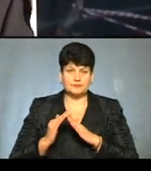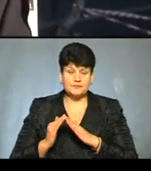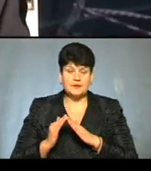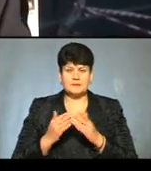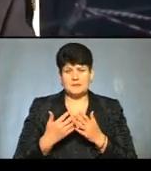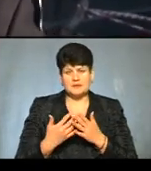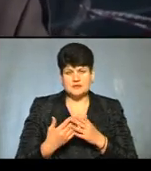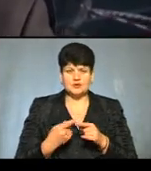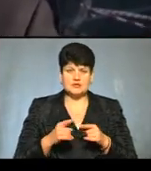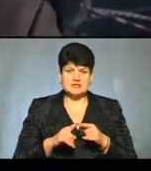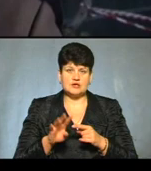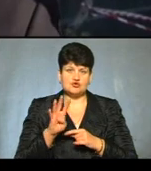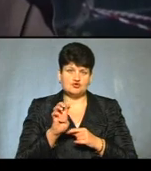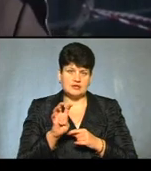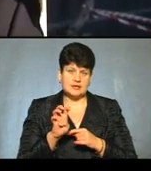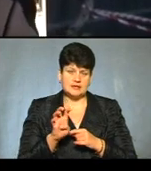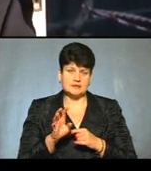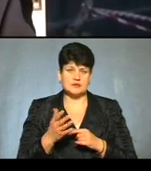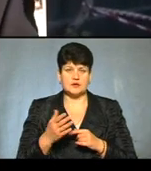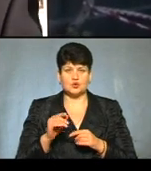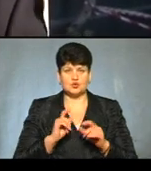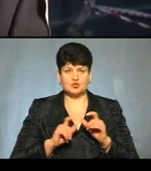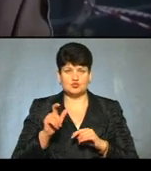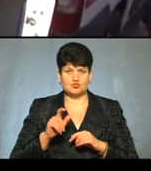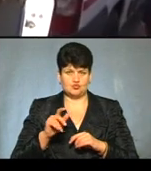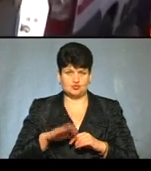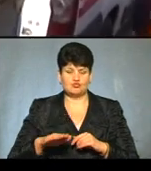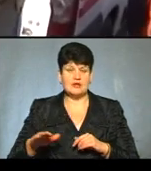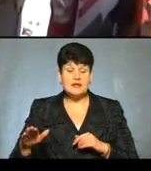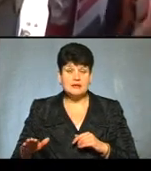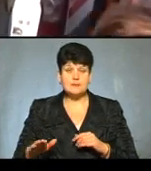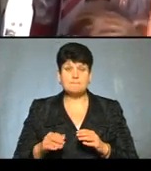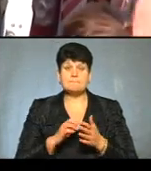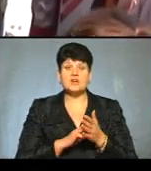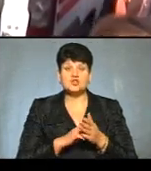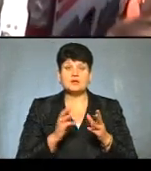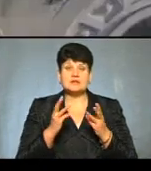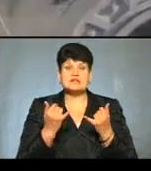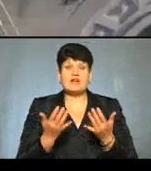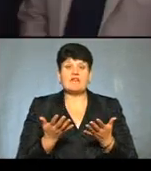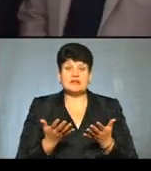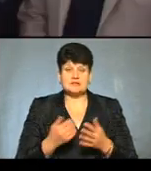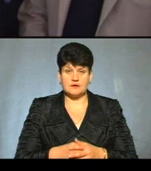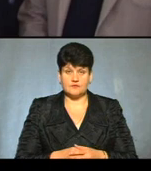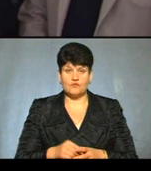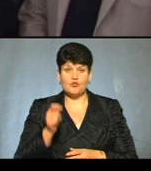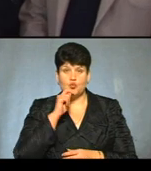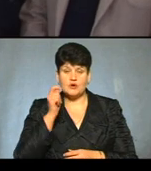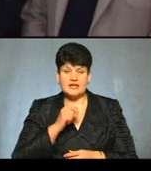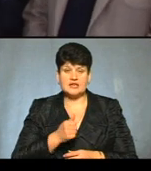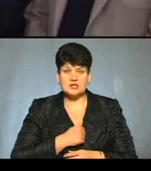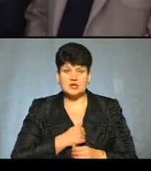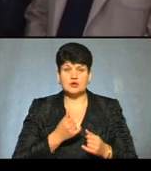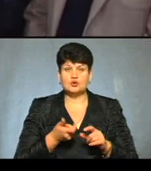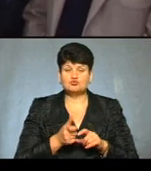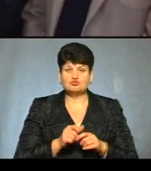будівлі. Приблизно це біля 400 студентів. Причини пожежі наразі з'ясовують. Україні, на